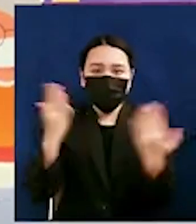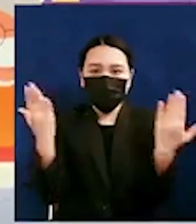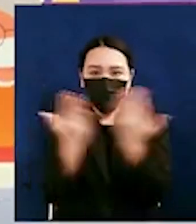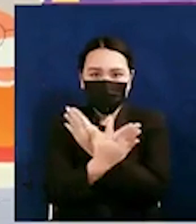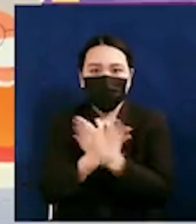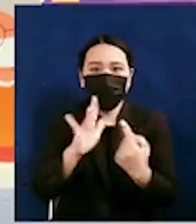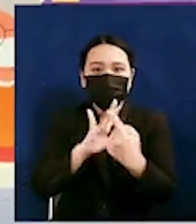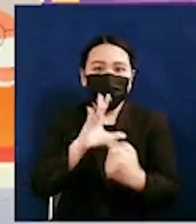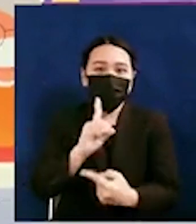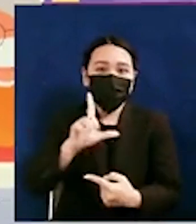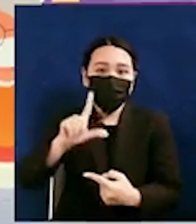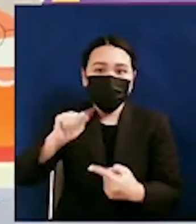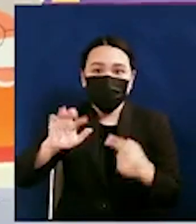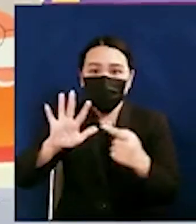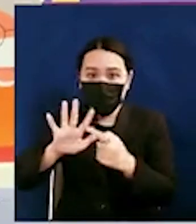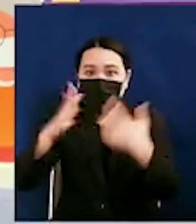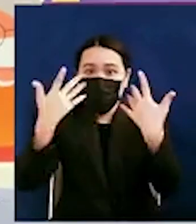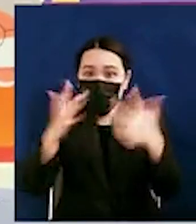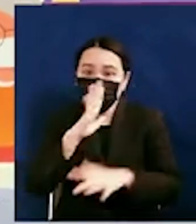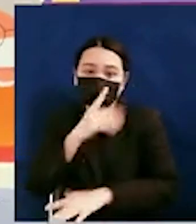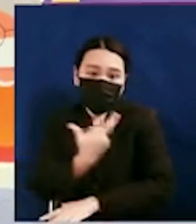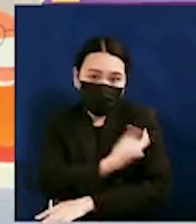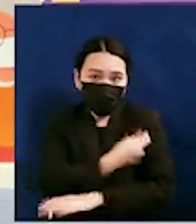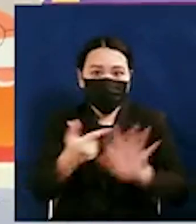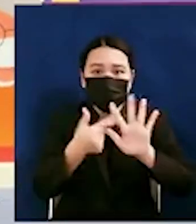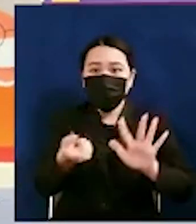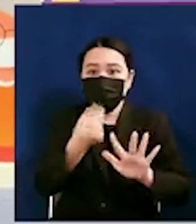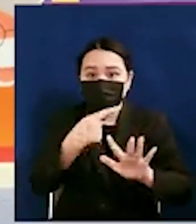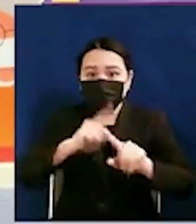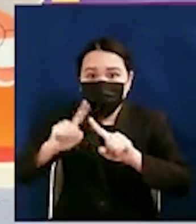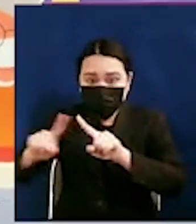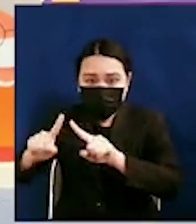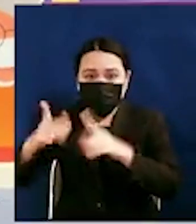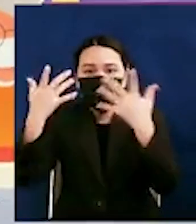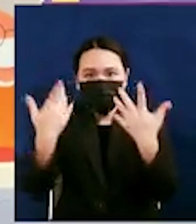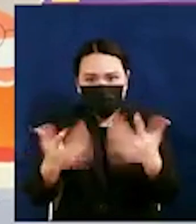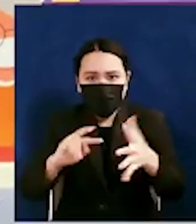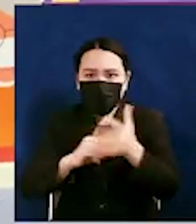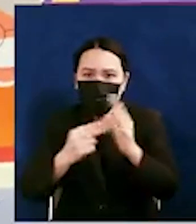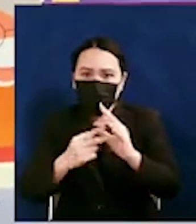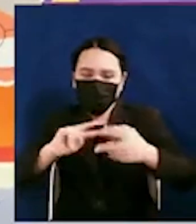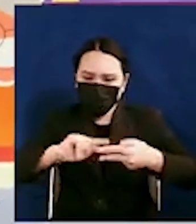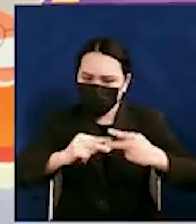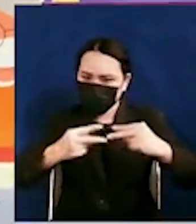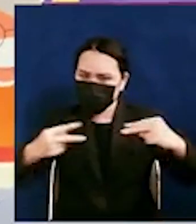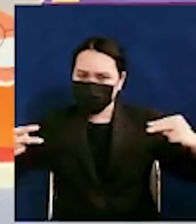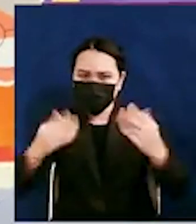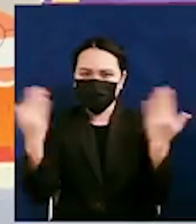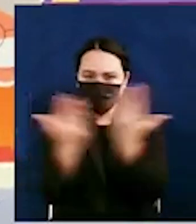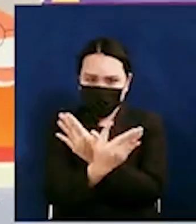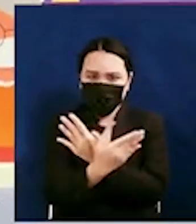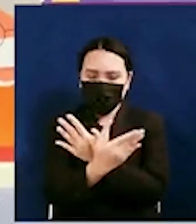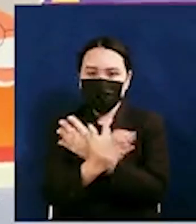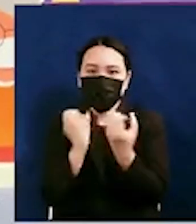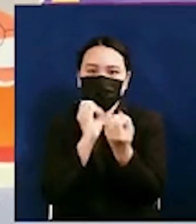ารักษาหรือว่าดื้อต่อวัคซีนมากขึ้นเนี่ยก็จะเป็นการกลายพันธุ์ที่มีนัยสำคัญแต่ขณะนี้เนี่ย